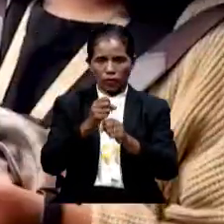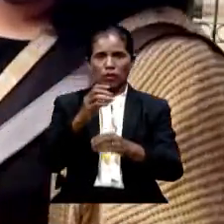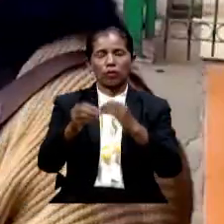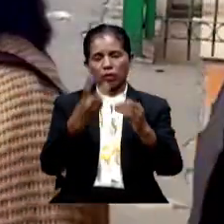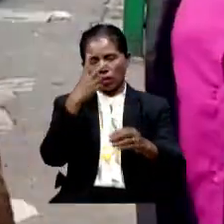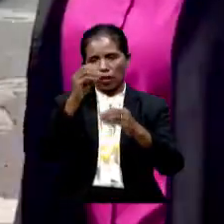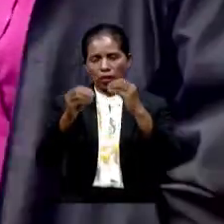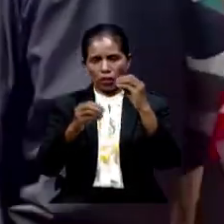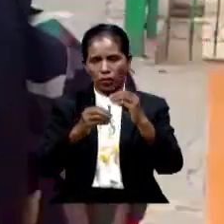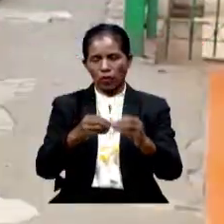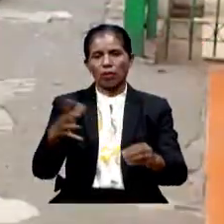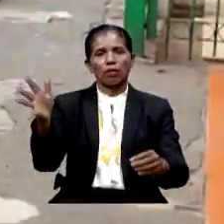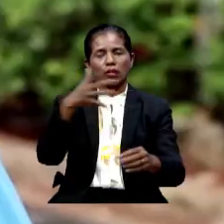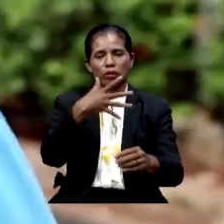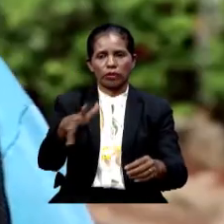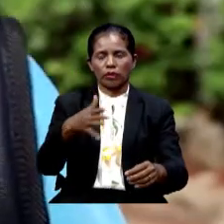kontrola polisau ar refere.